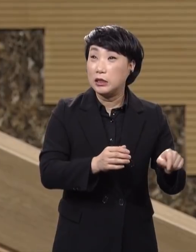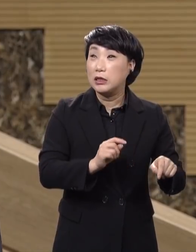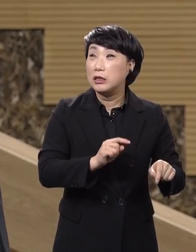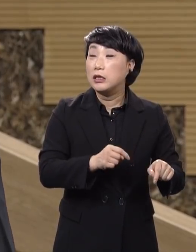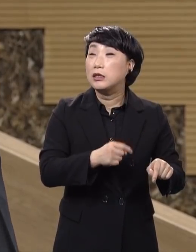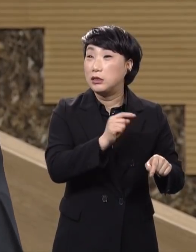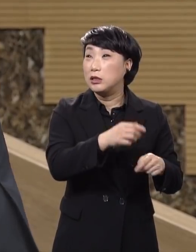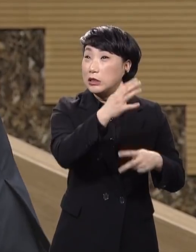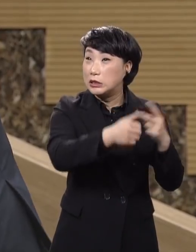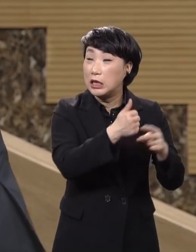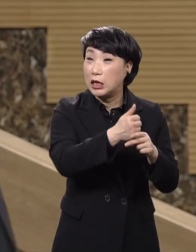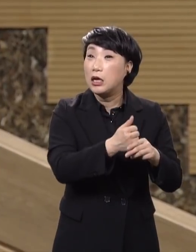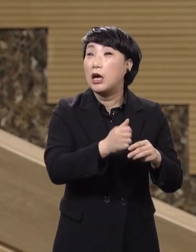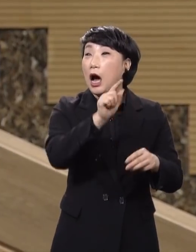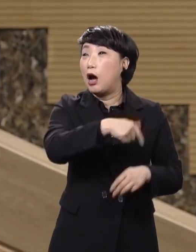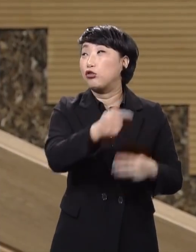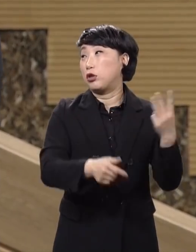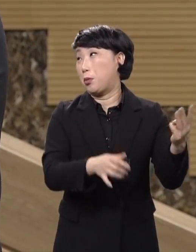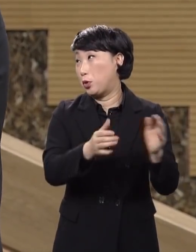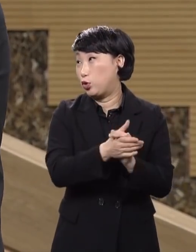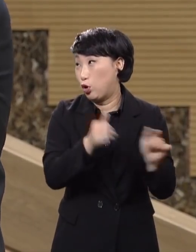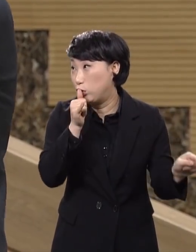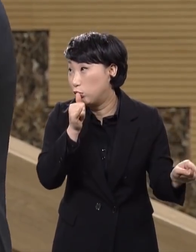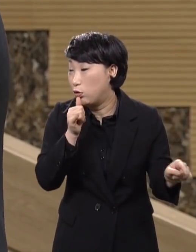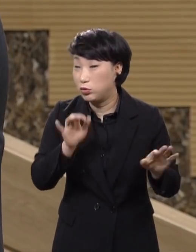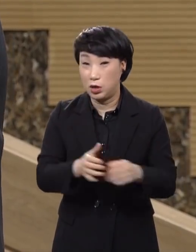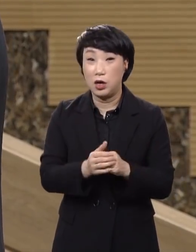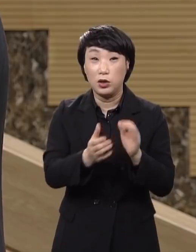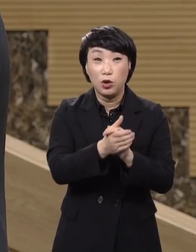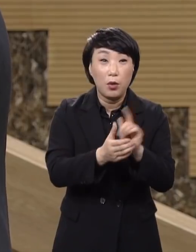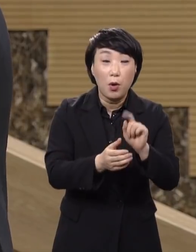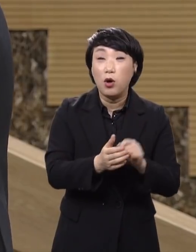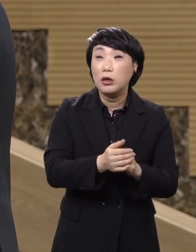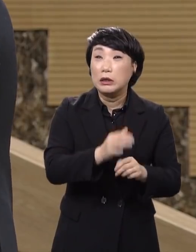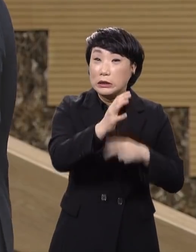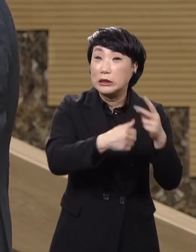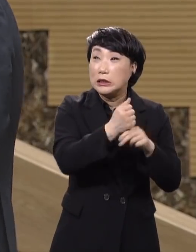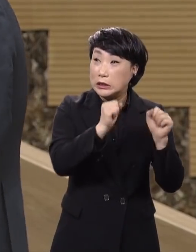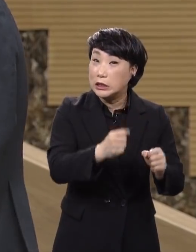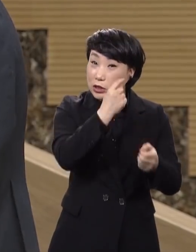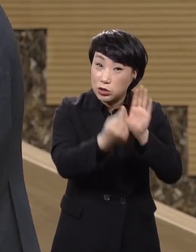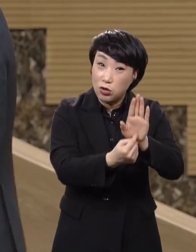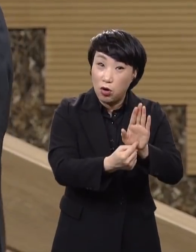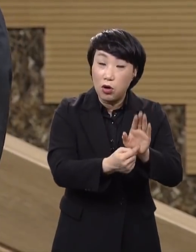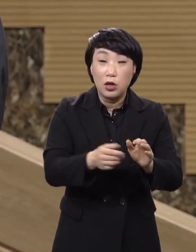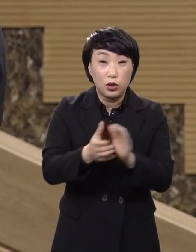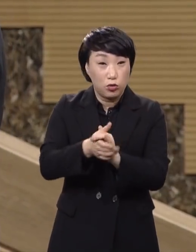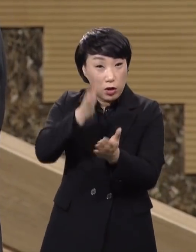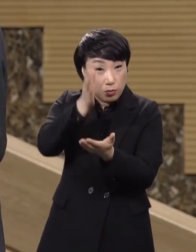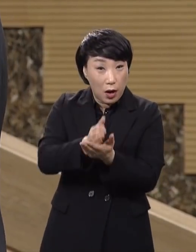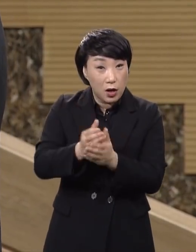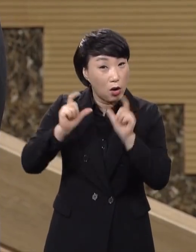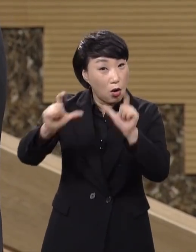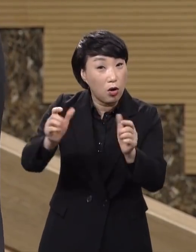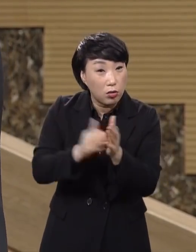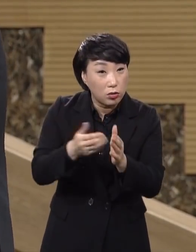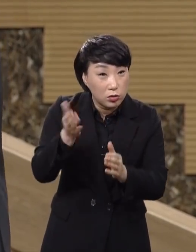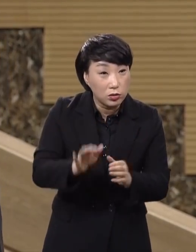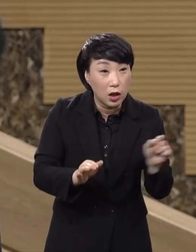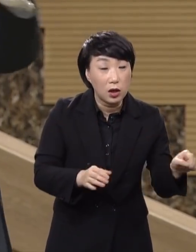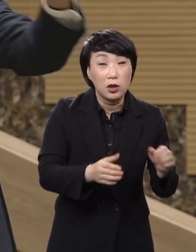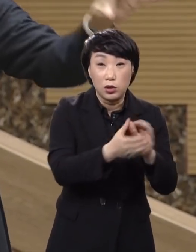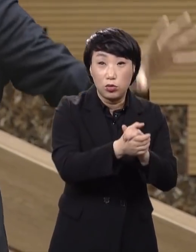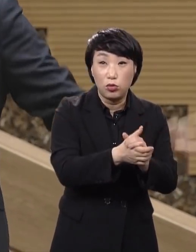신에게 3번씩 기도하니, 기도하는 것은 신이 있다는 증거요, 기도하지 말라는데 기도했다는 증거는